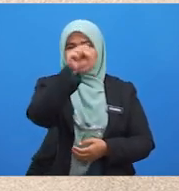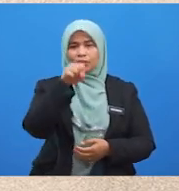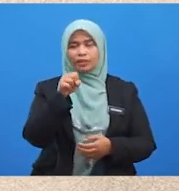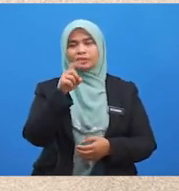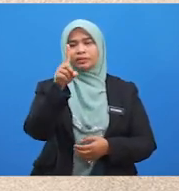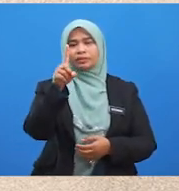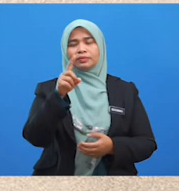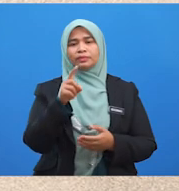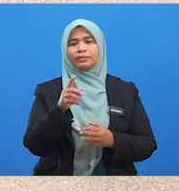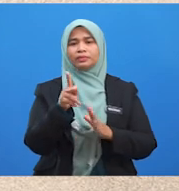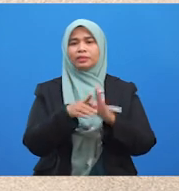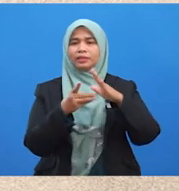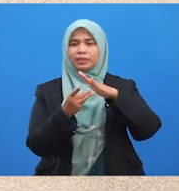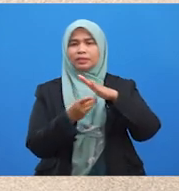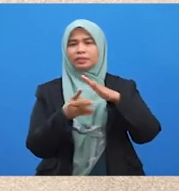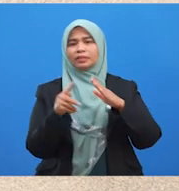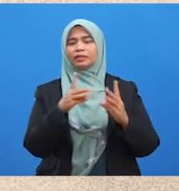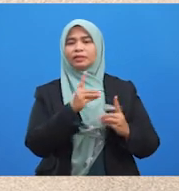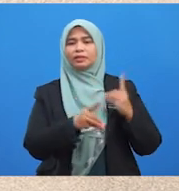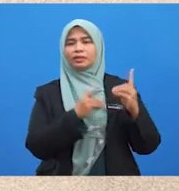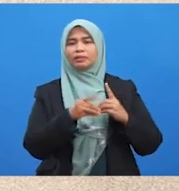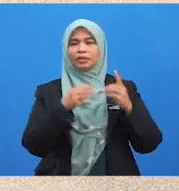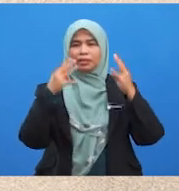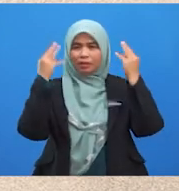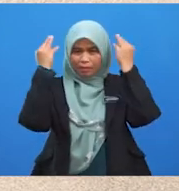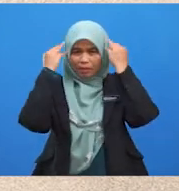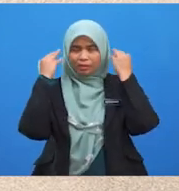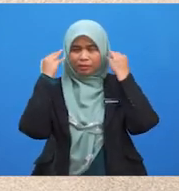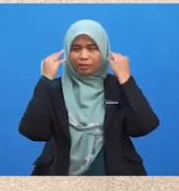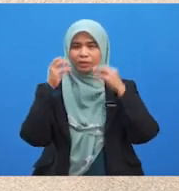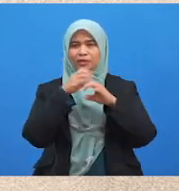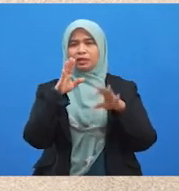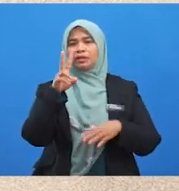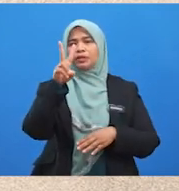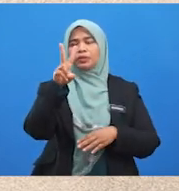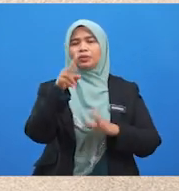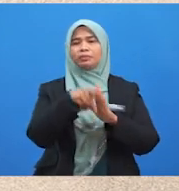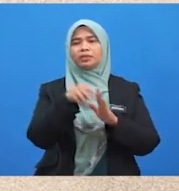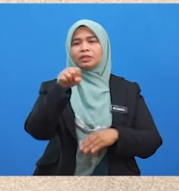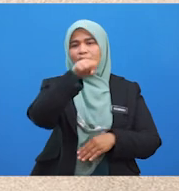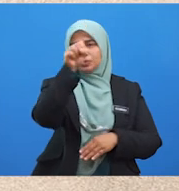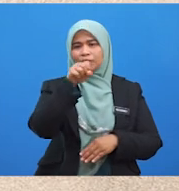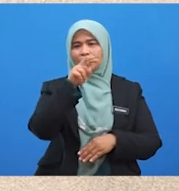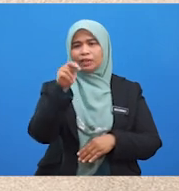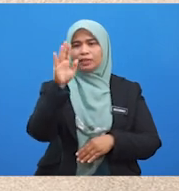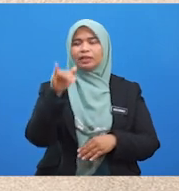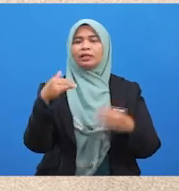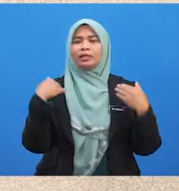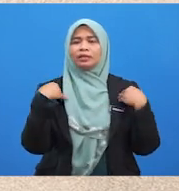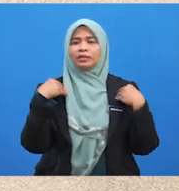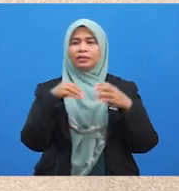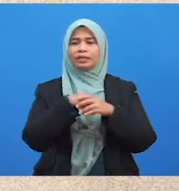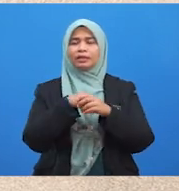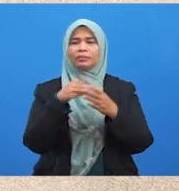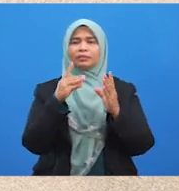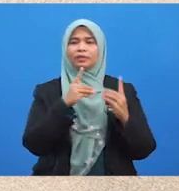Soalan pertama. Berdasarkan drama Mahkamah, nyatakan dua persoalan yang terdapat dalam drama